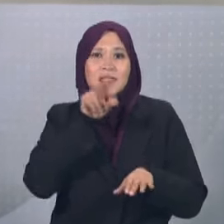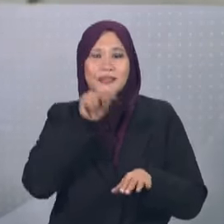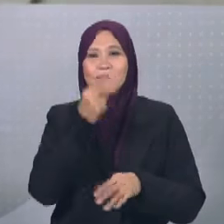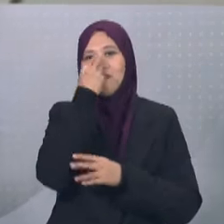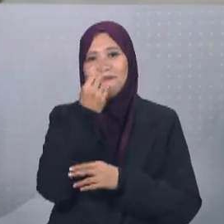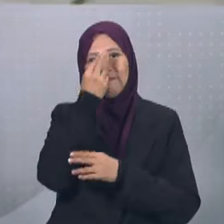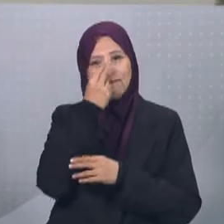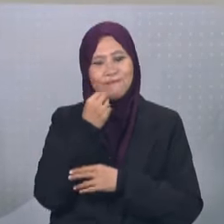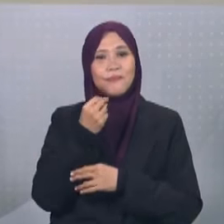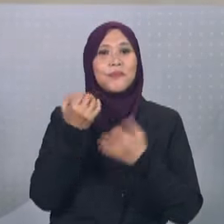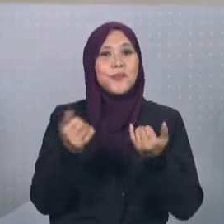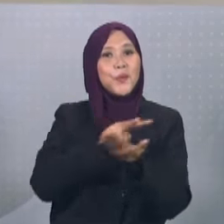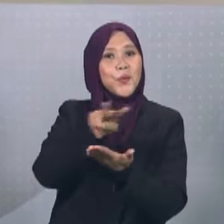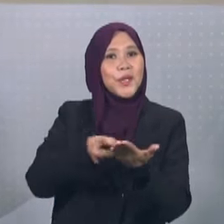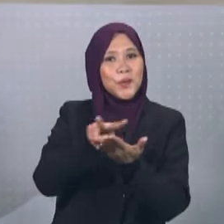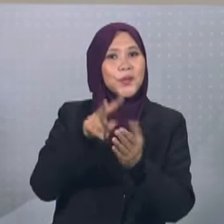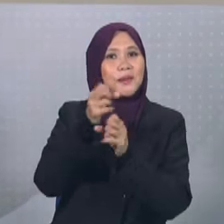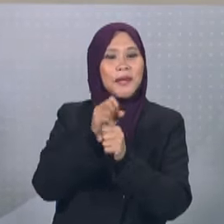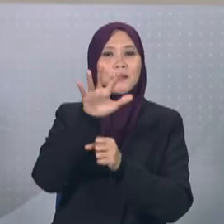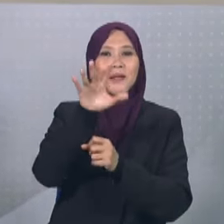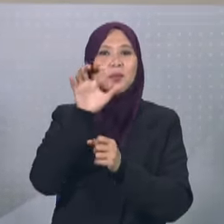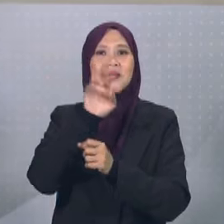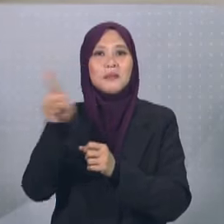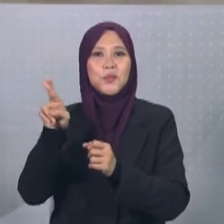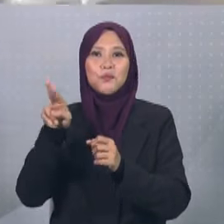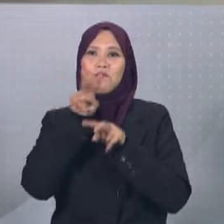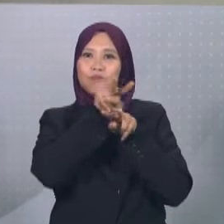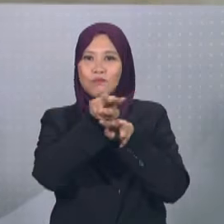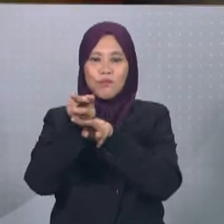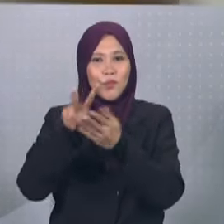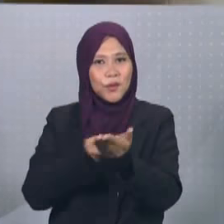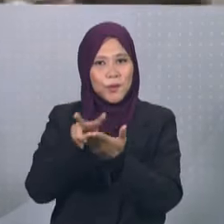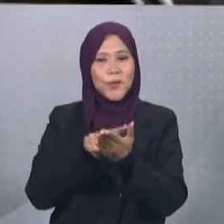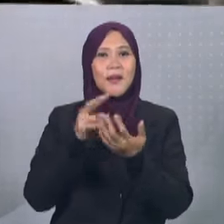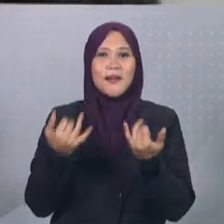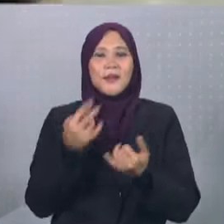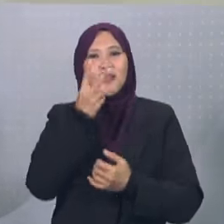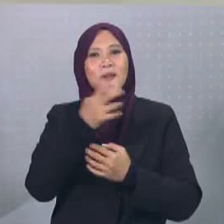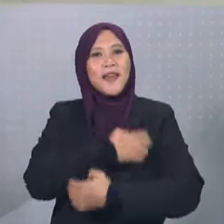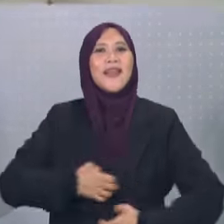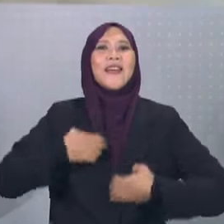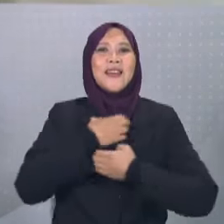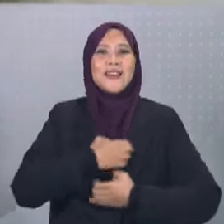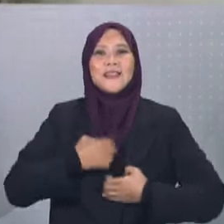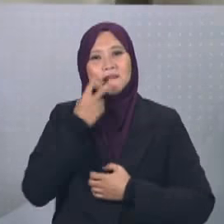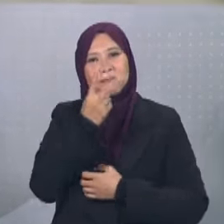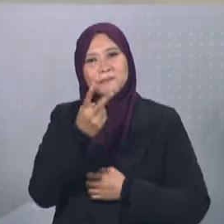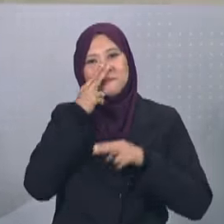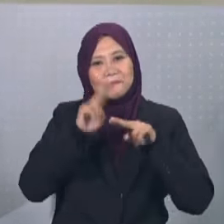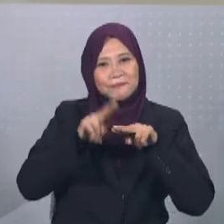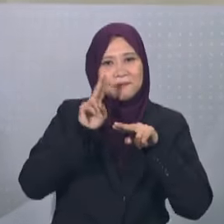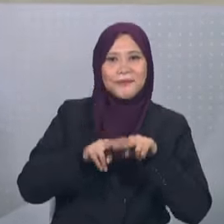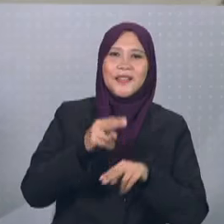hati netizen. Video ini meraih 500,000 tontonan. Rata-rata netizen terhibur melihat video tersebut.